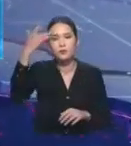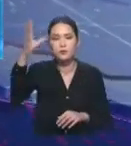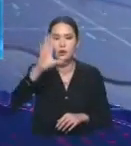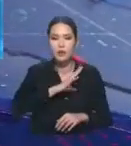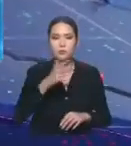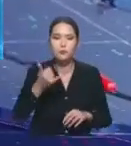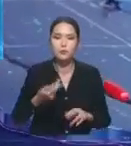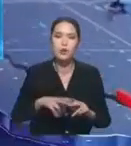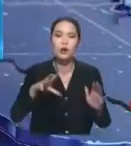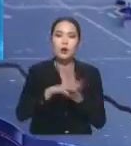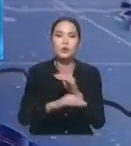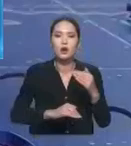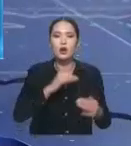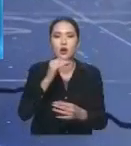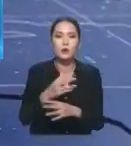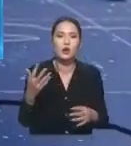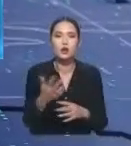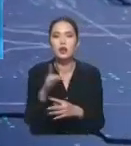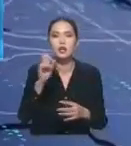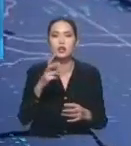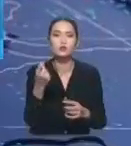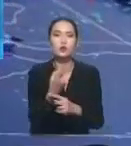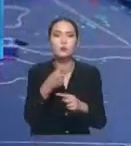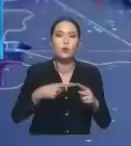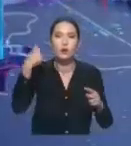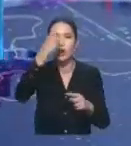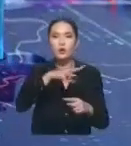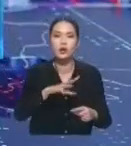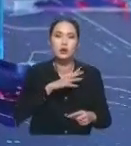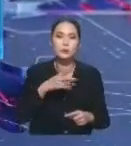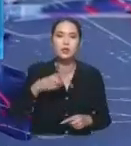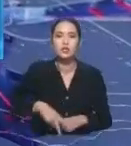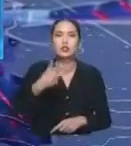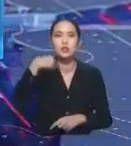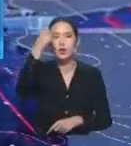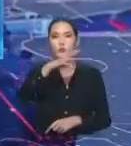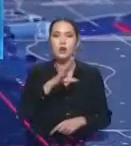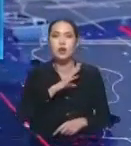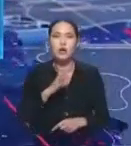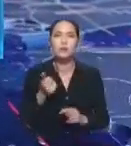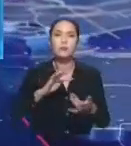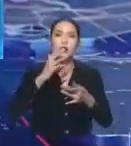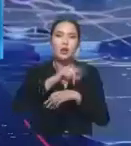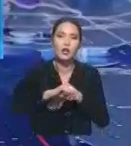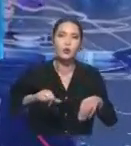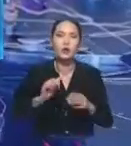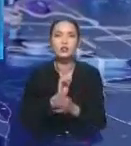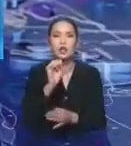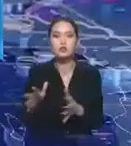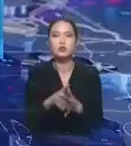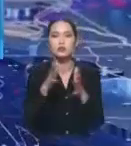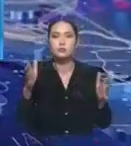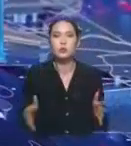год эта цифра выросла в 5 раз, и только за первое полугодие 2023-го информационных продуктов экспортировали более чем